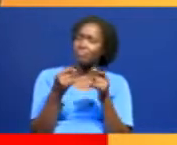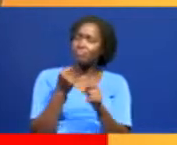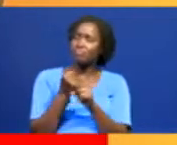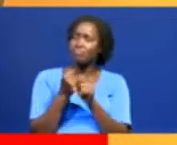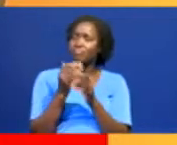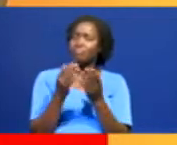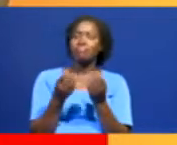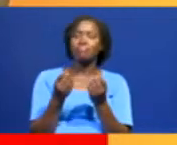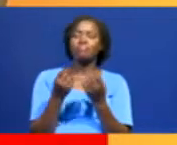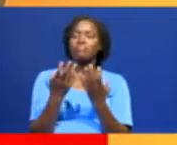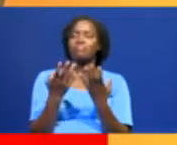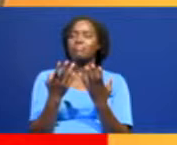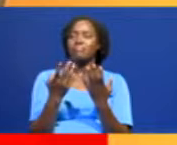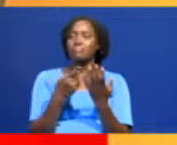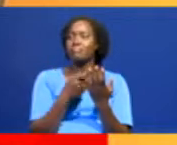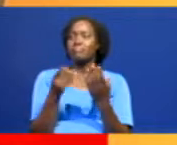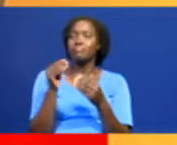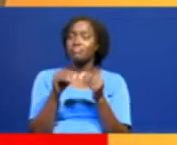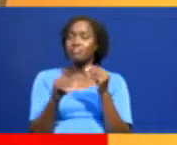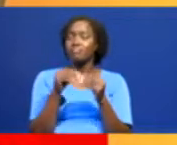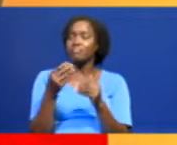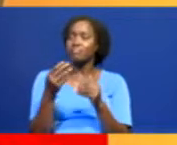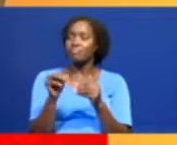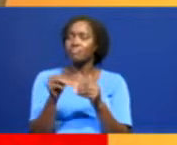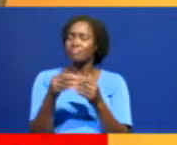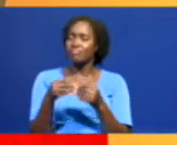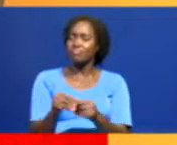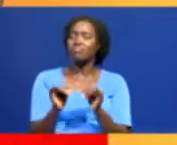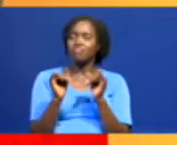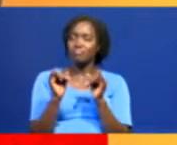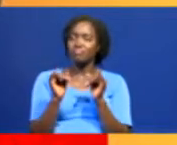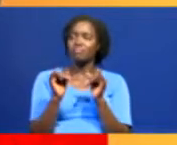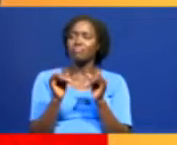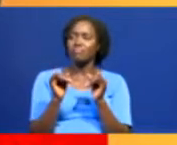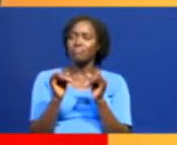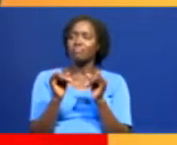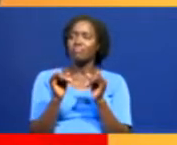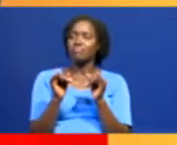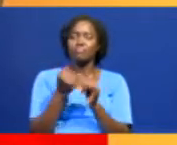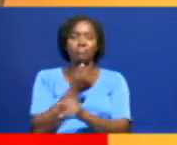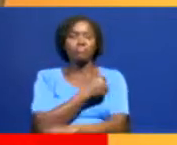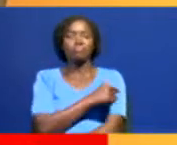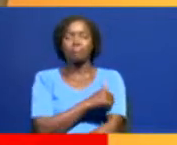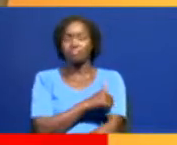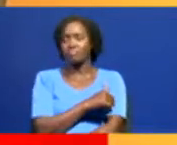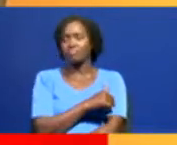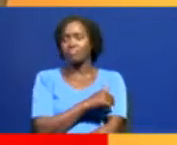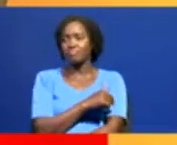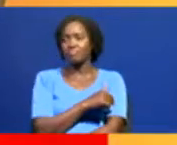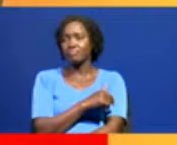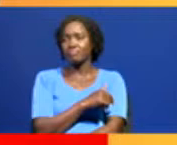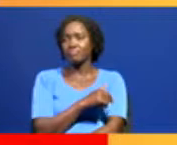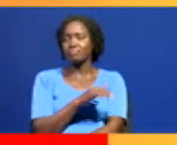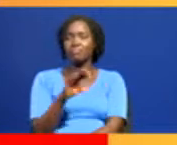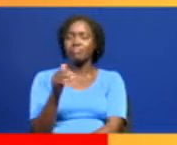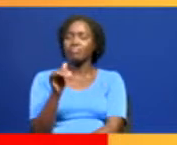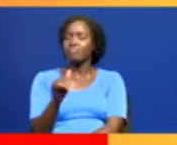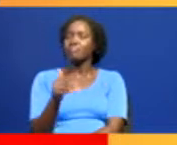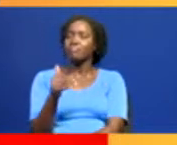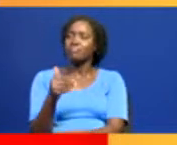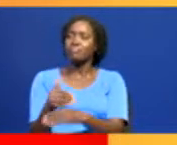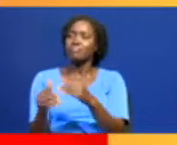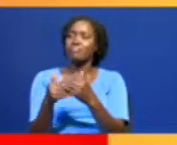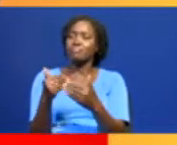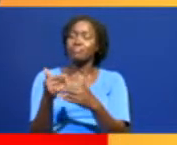ambao ni wengi, wale ambao waliwapigia kura, wanajaribu kufanya. Tumekuta, tumeona hospitali zinakuja, tumeona counties ambazo zimejenga.